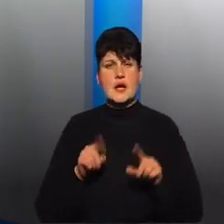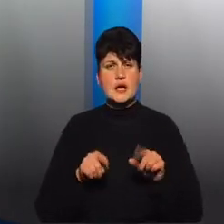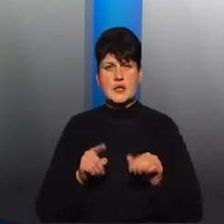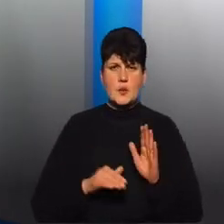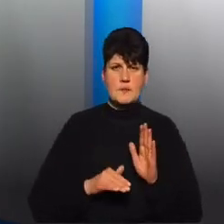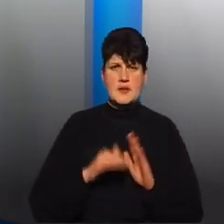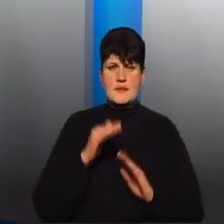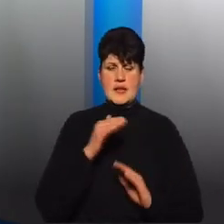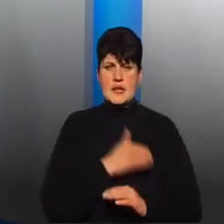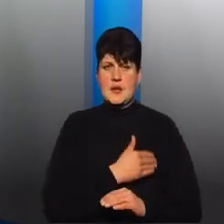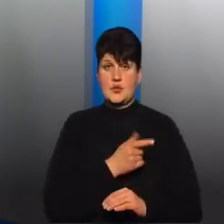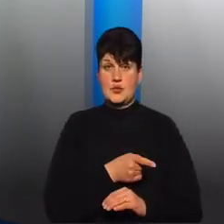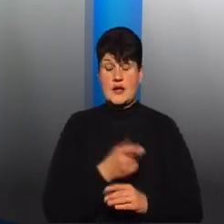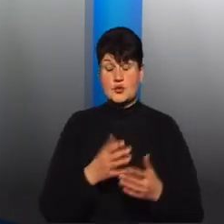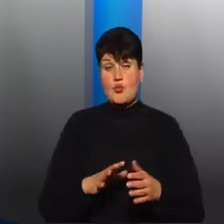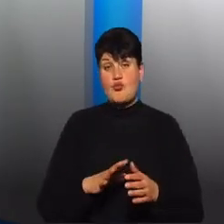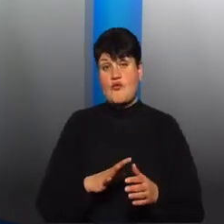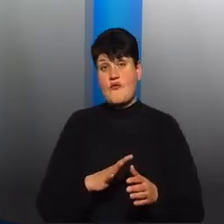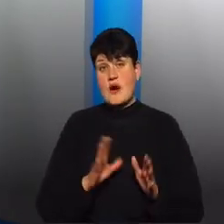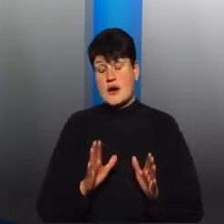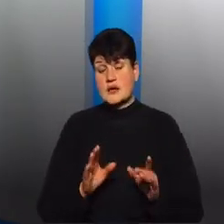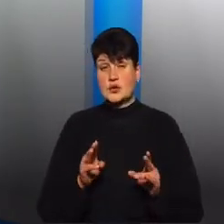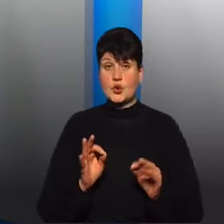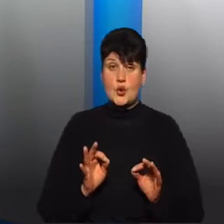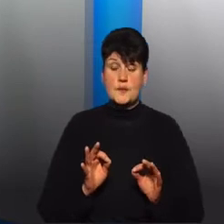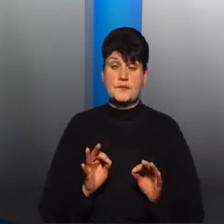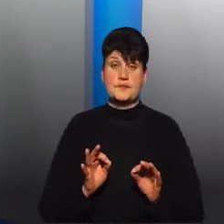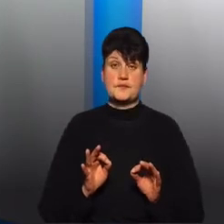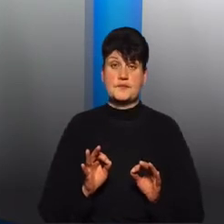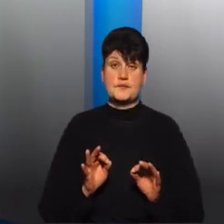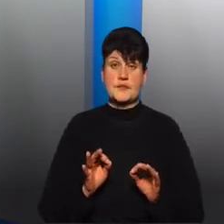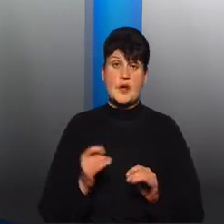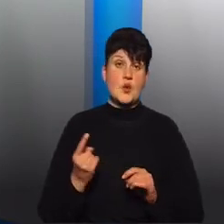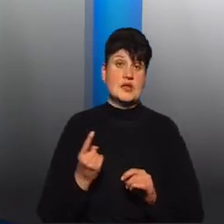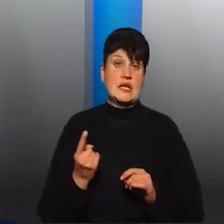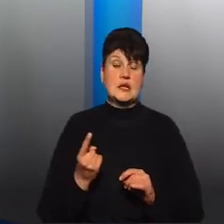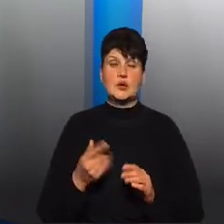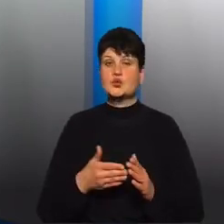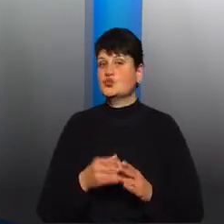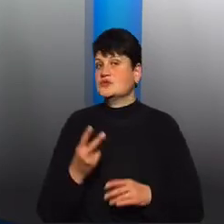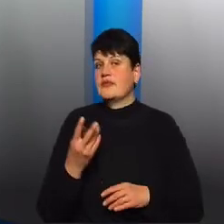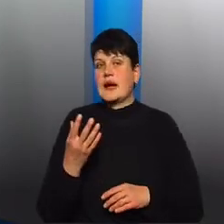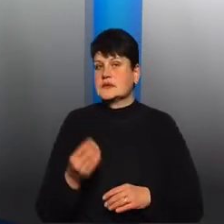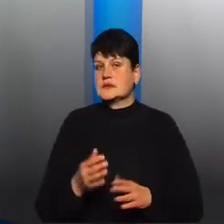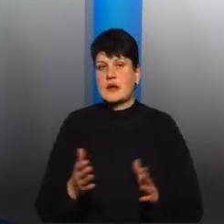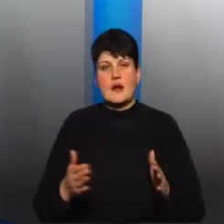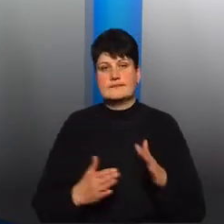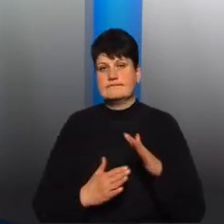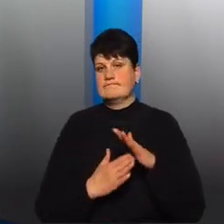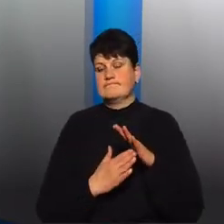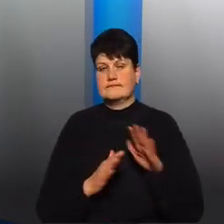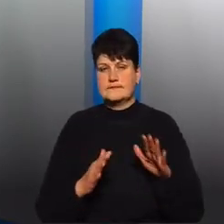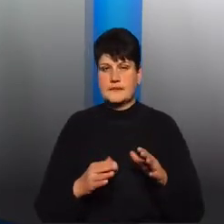Вона, якщо буває, то буває в основному один, максимум два дня. І підйоми